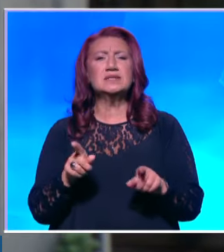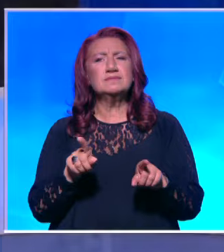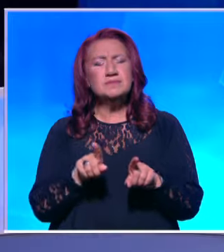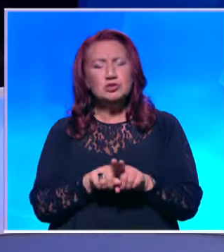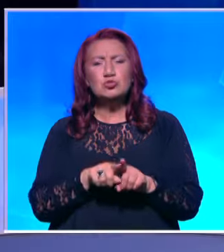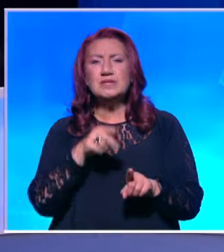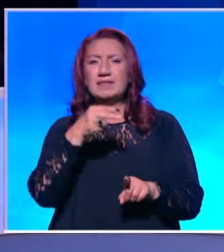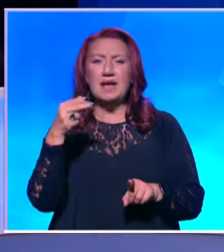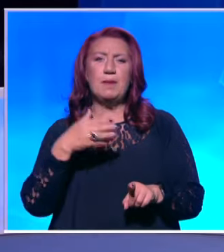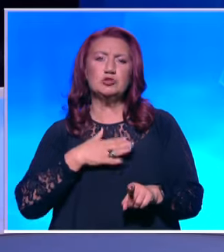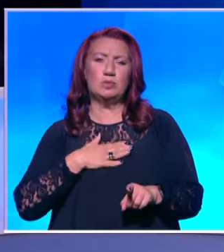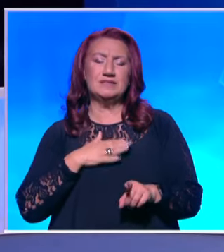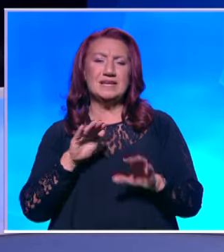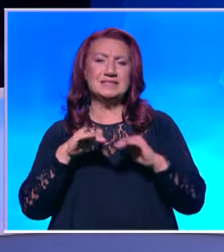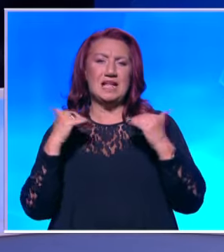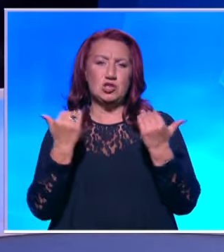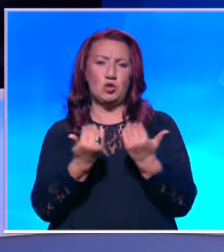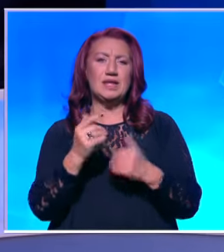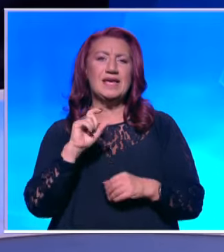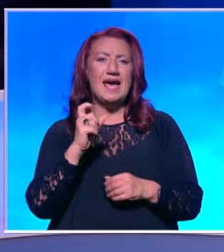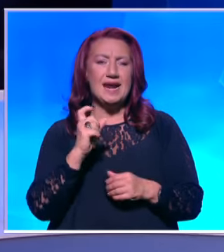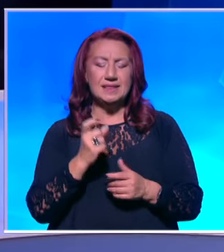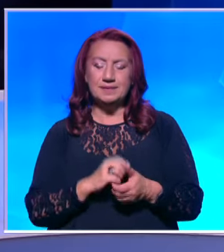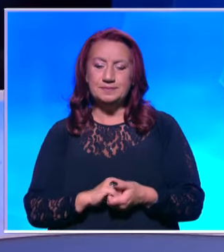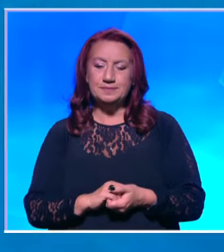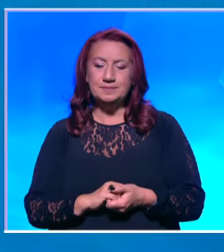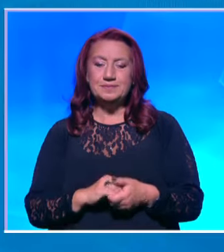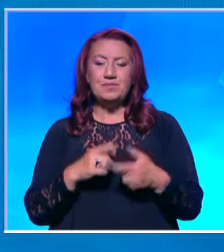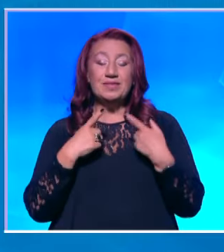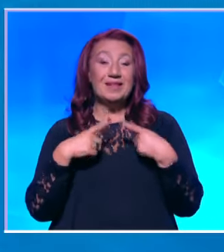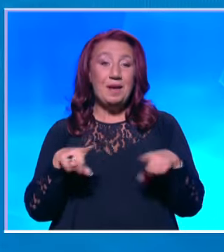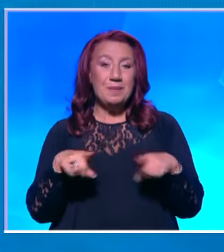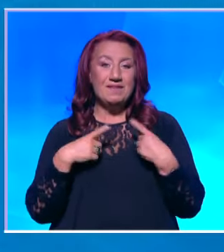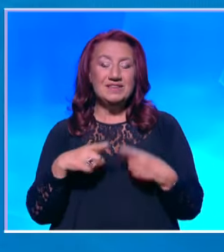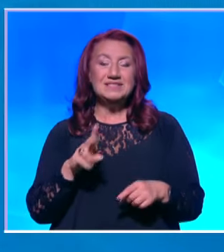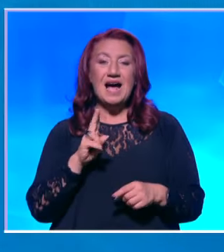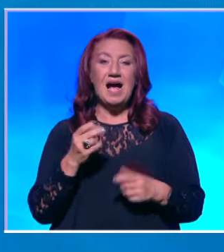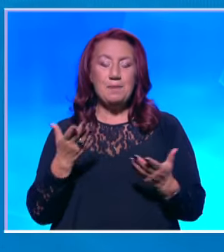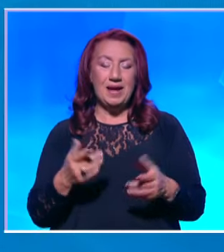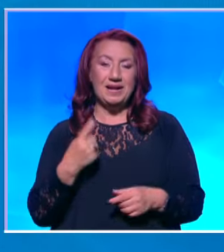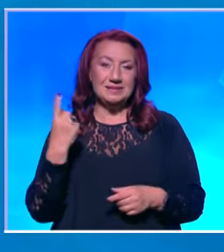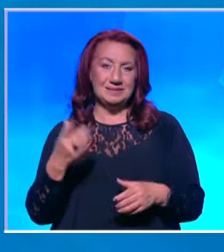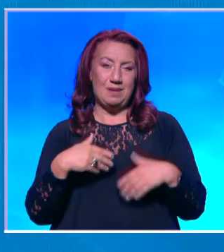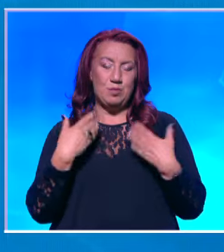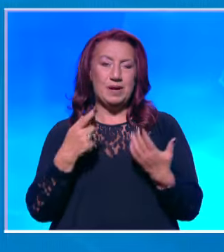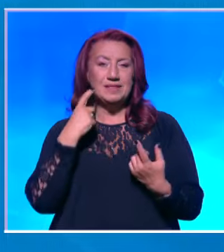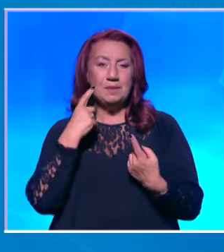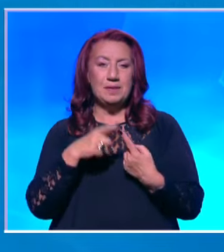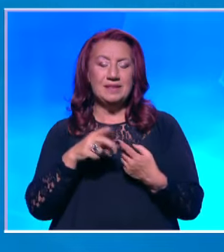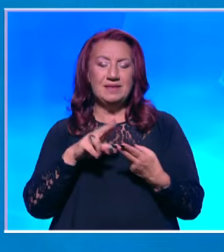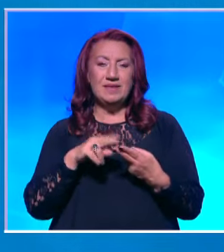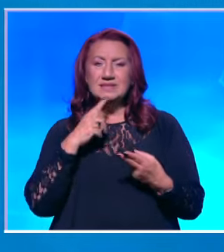аспарухов валери генов благодаря певицата камелия ексклузивно в ефира на btv за скандала на